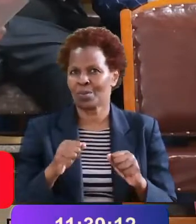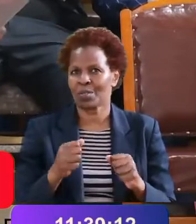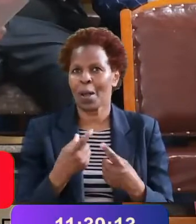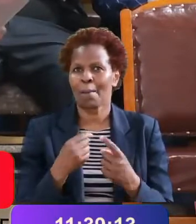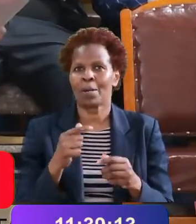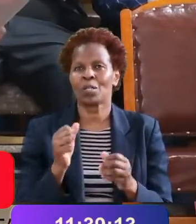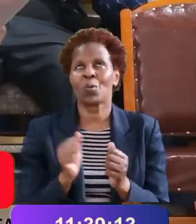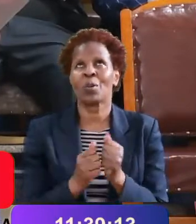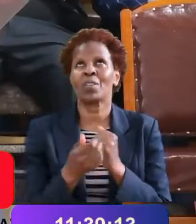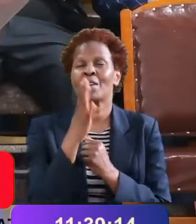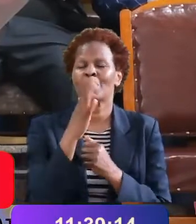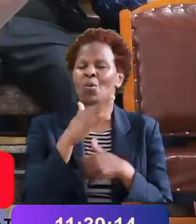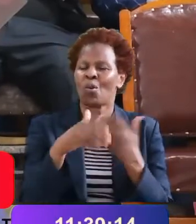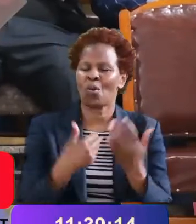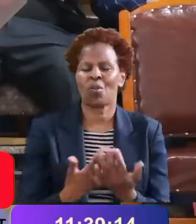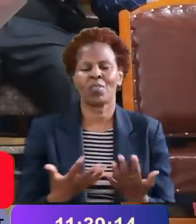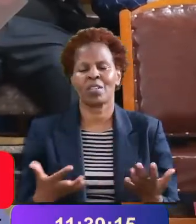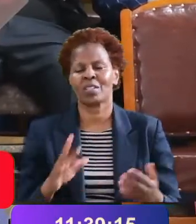Mungu